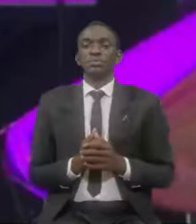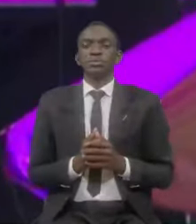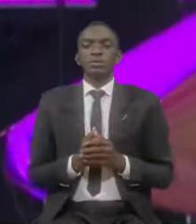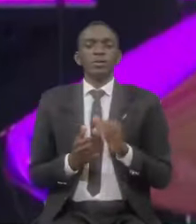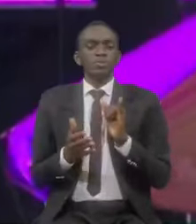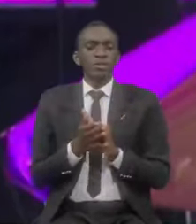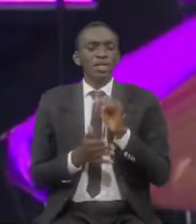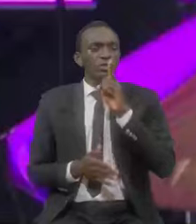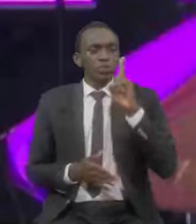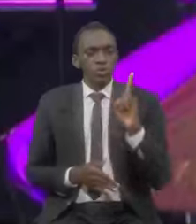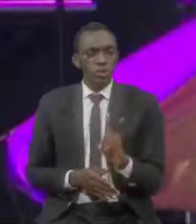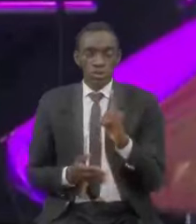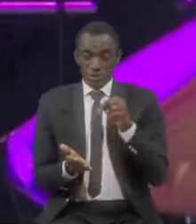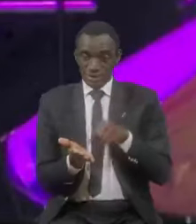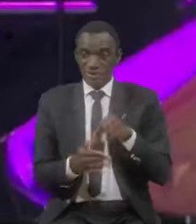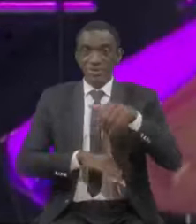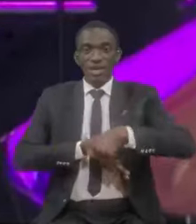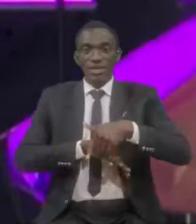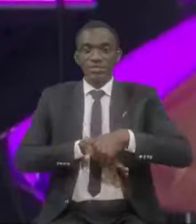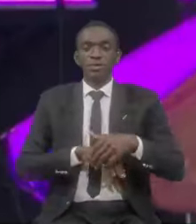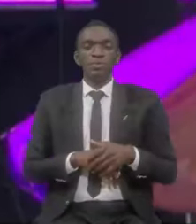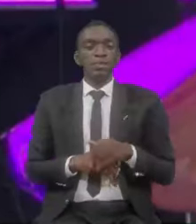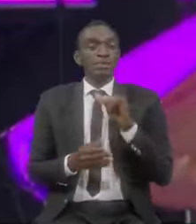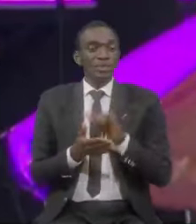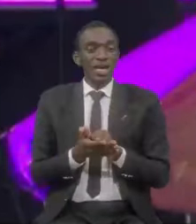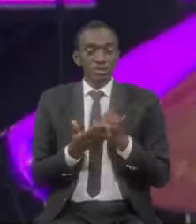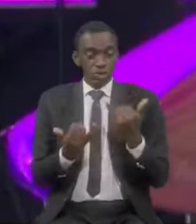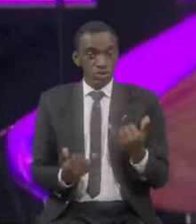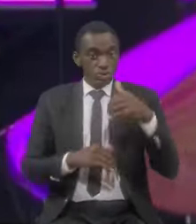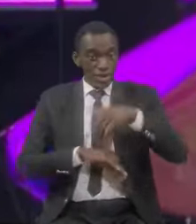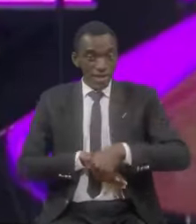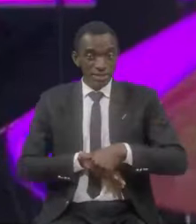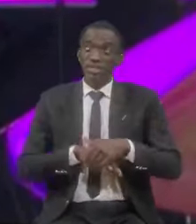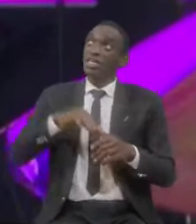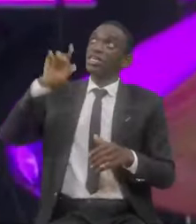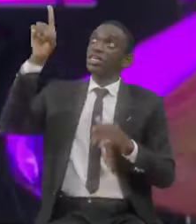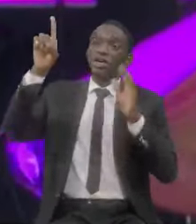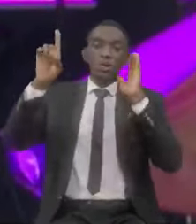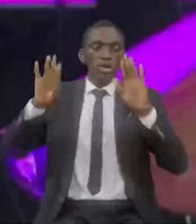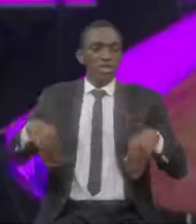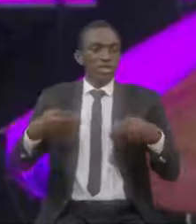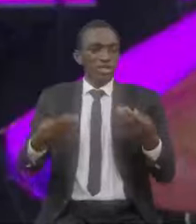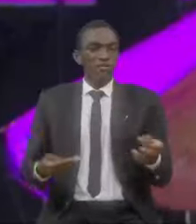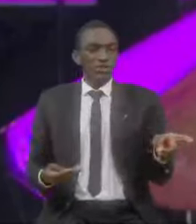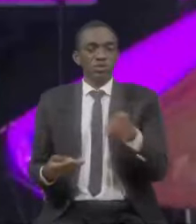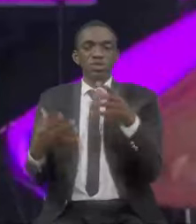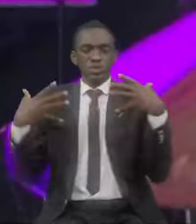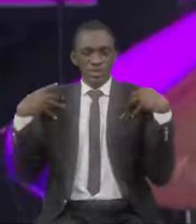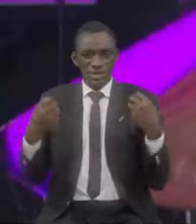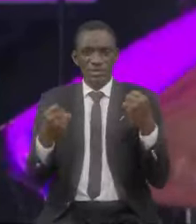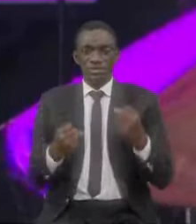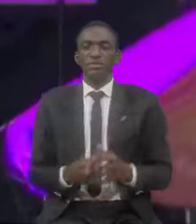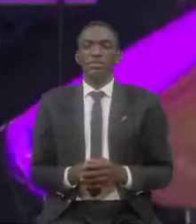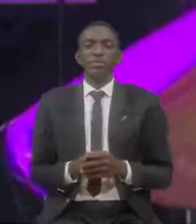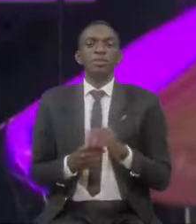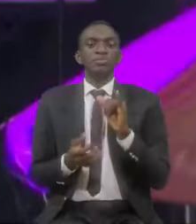C'est l'assurance que nous avons, que ce soir, il vous donnera la guérison.